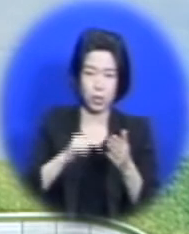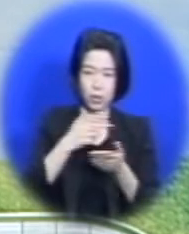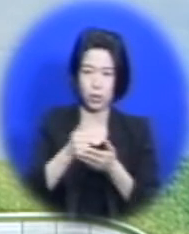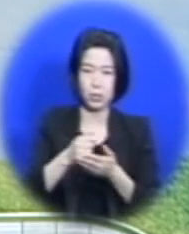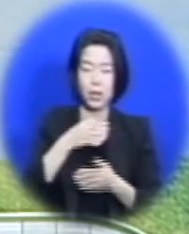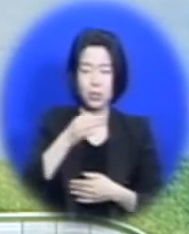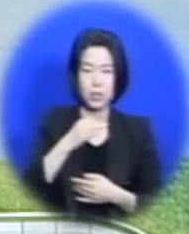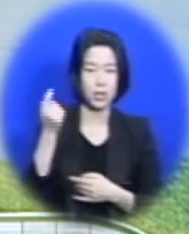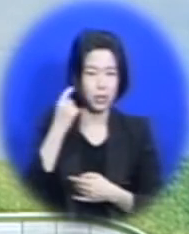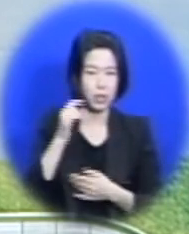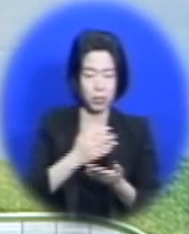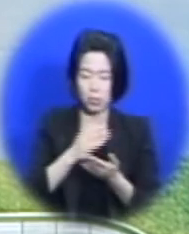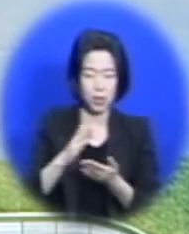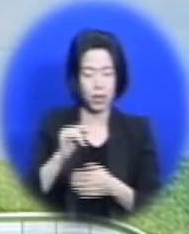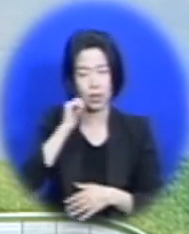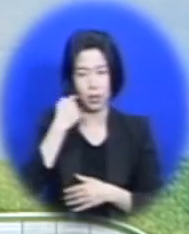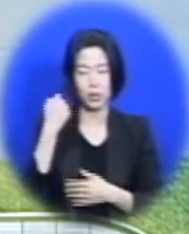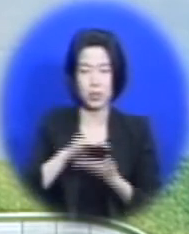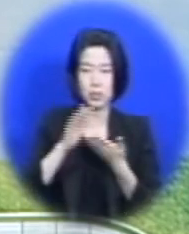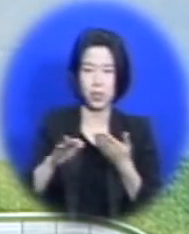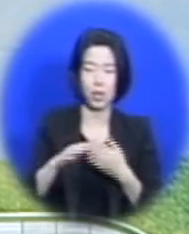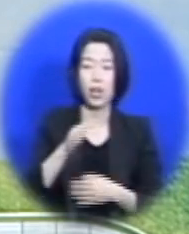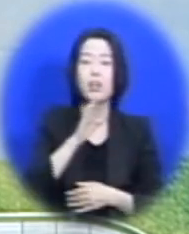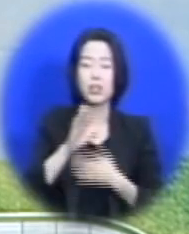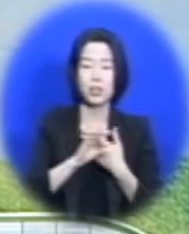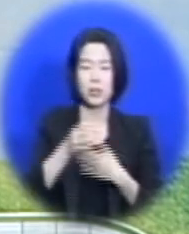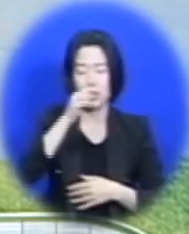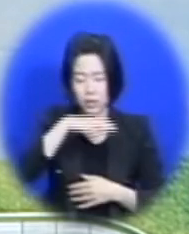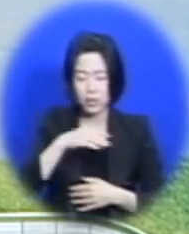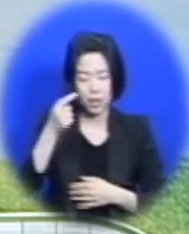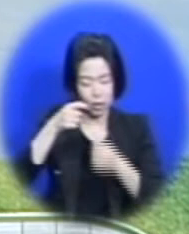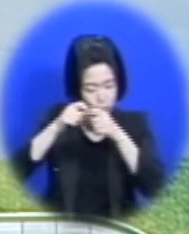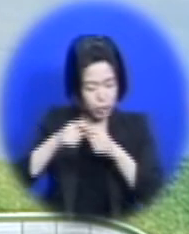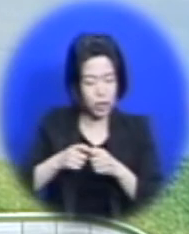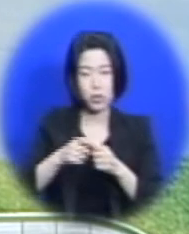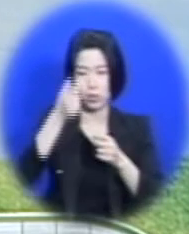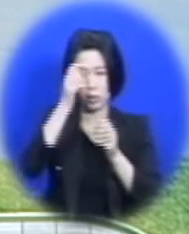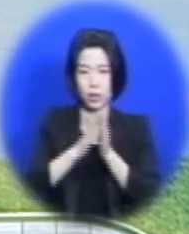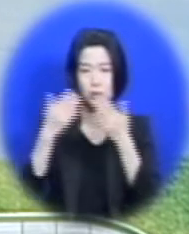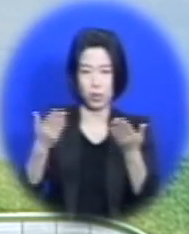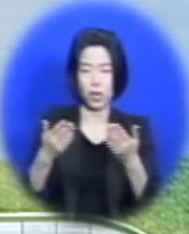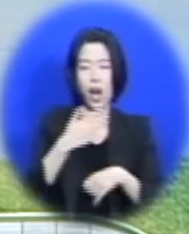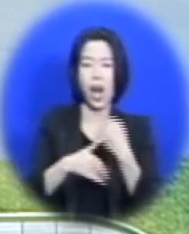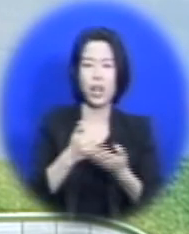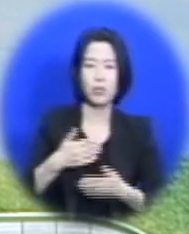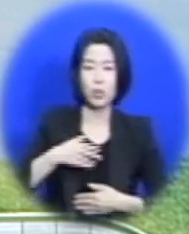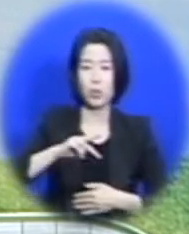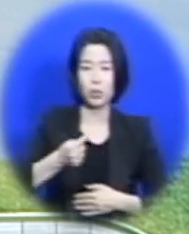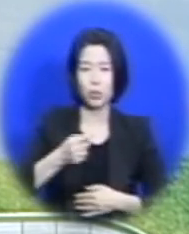듣기 어려워요. 그러면 그냥 구체적으로 기도하세요. 하나님, 저도 좀 듣고